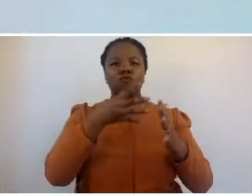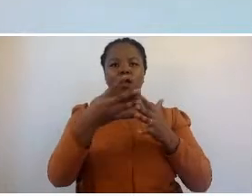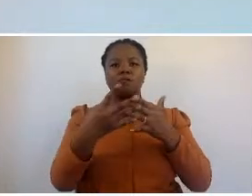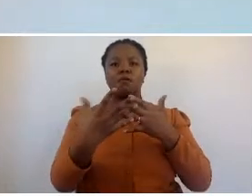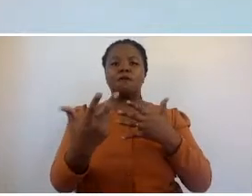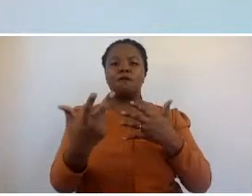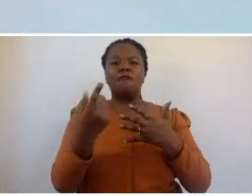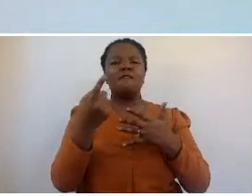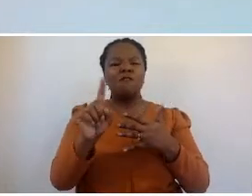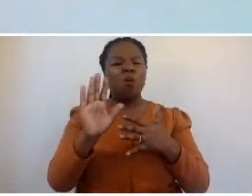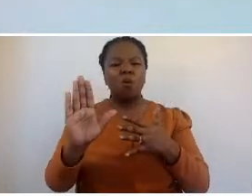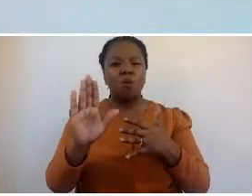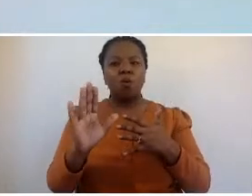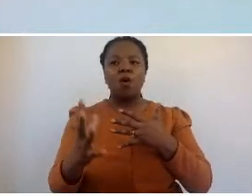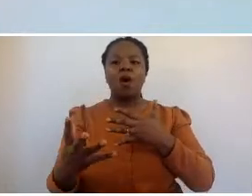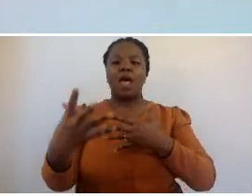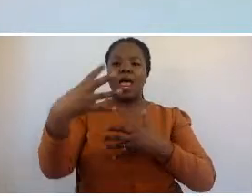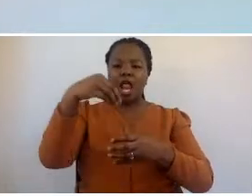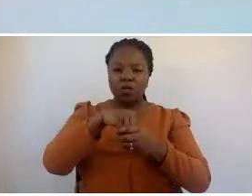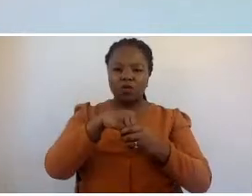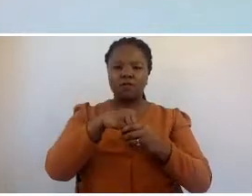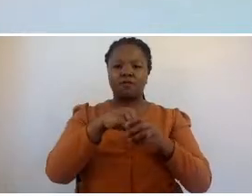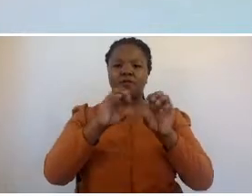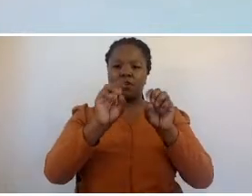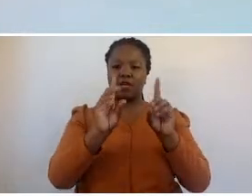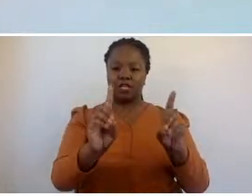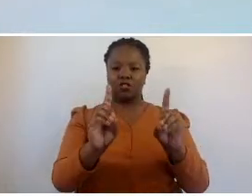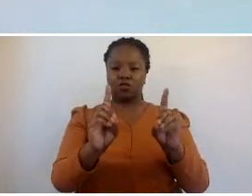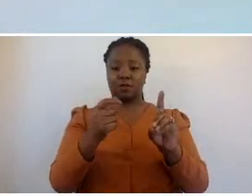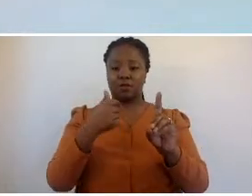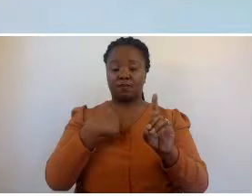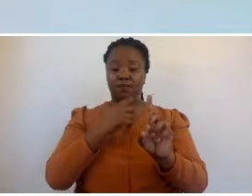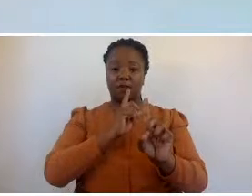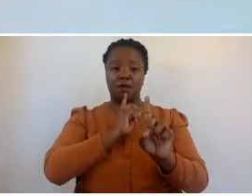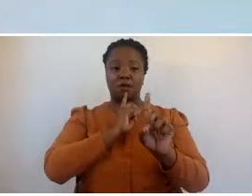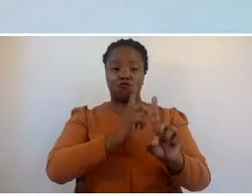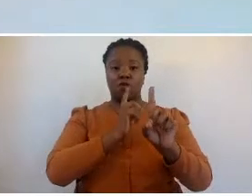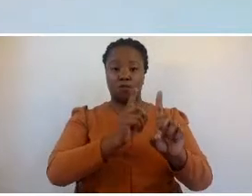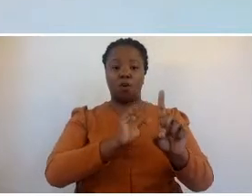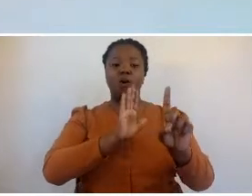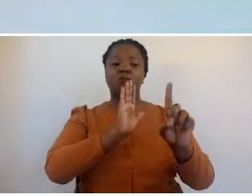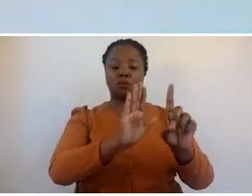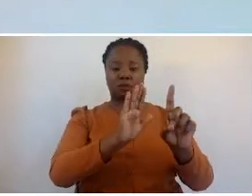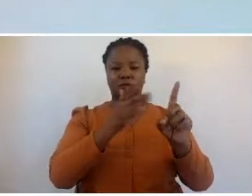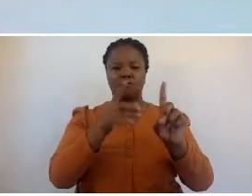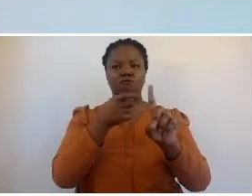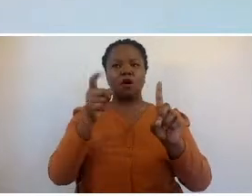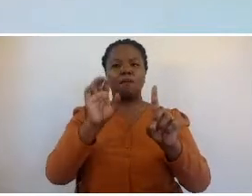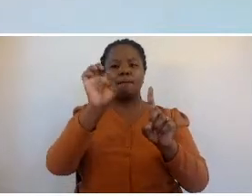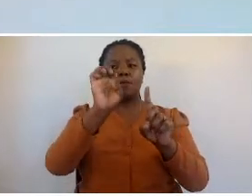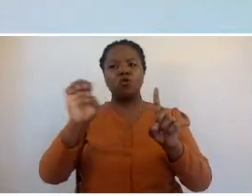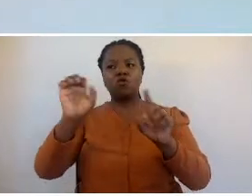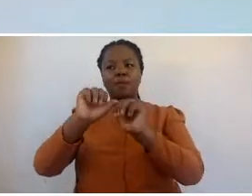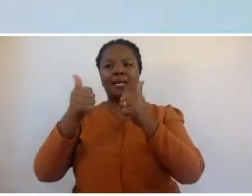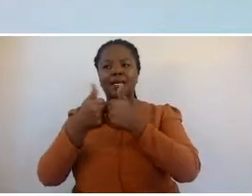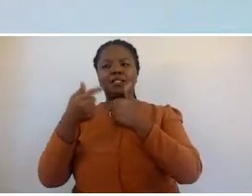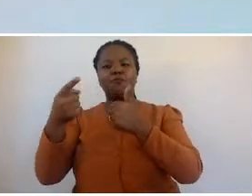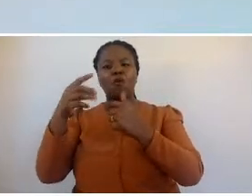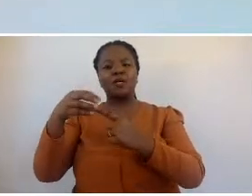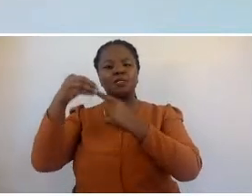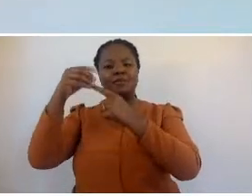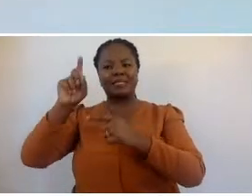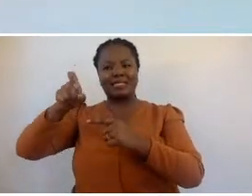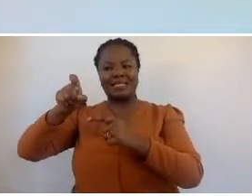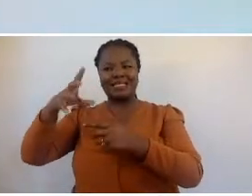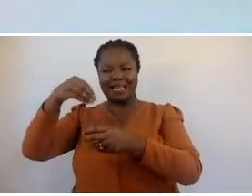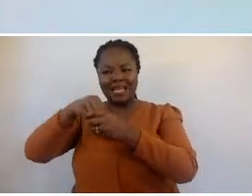approprié pour l'éducation inclusive. Le rapport emprunte un exemple qui a été mis en œuvre par l'Agence européenne pour